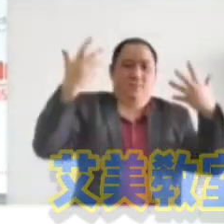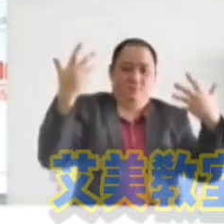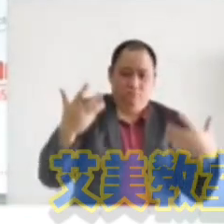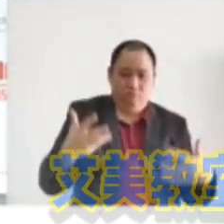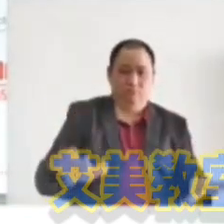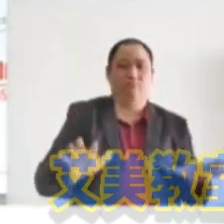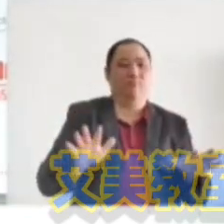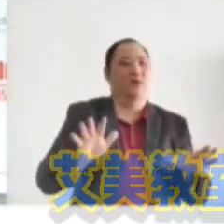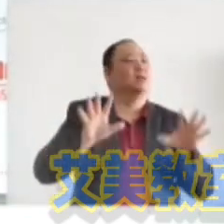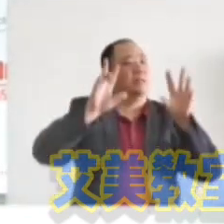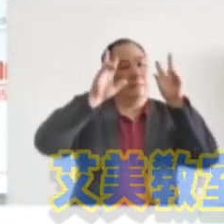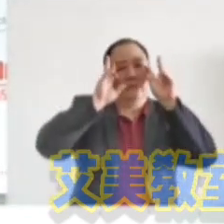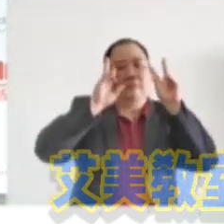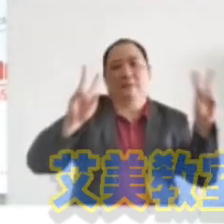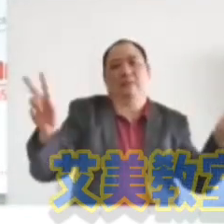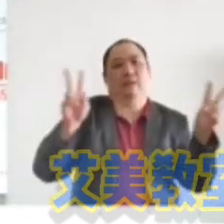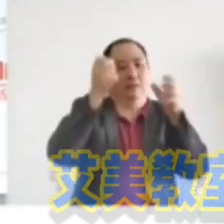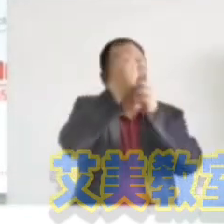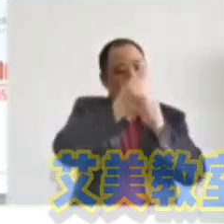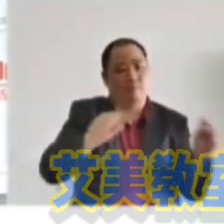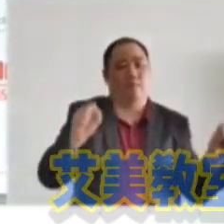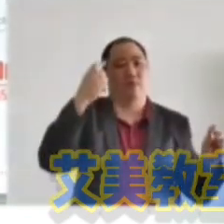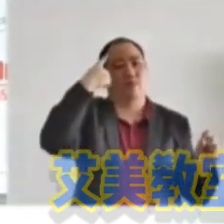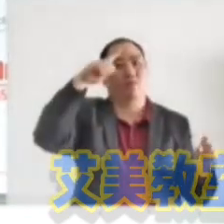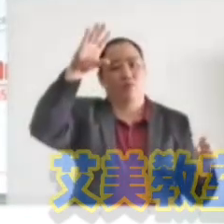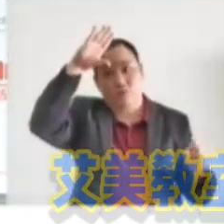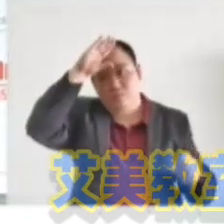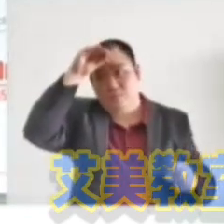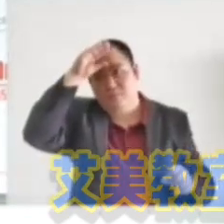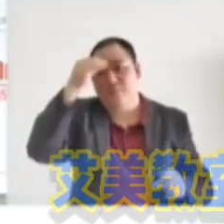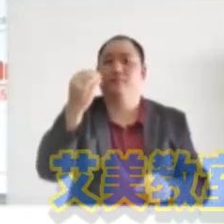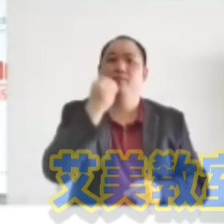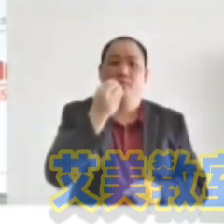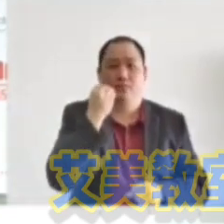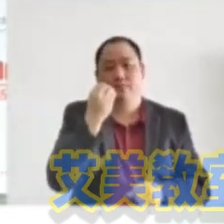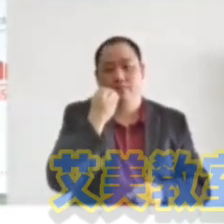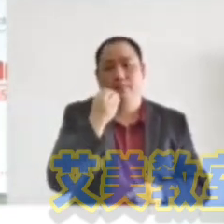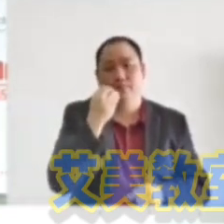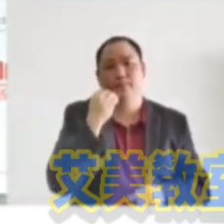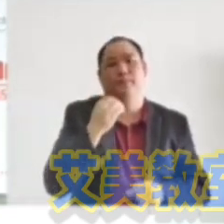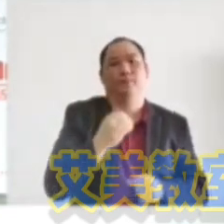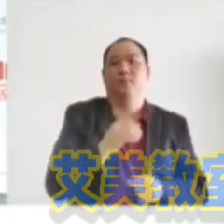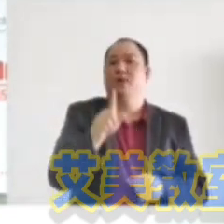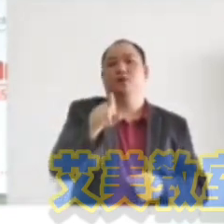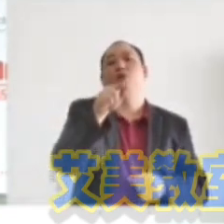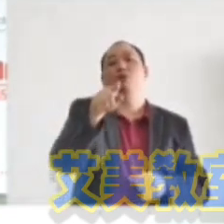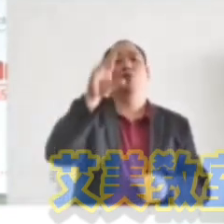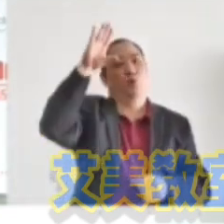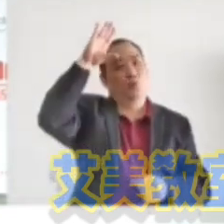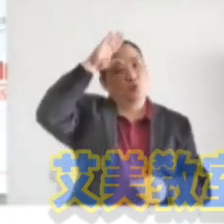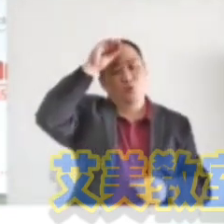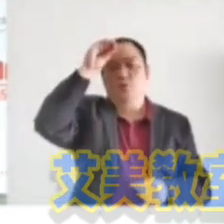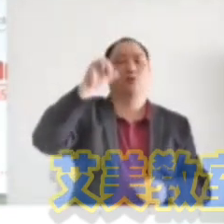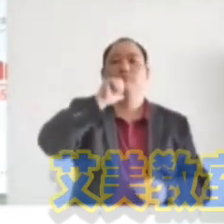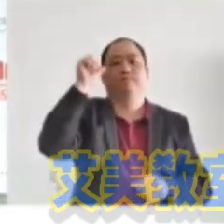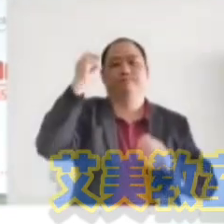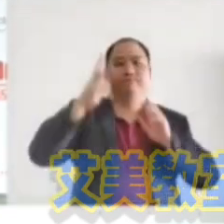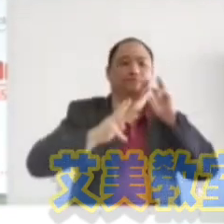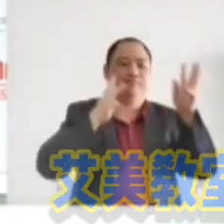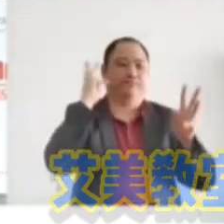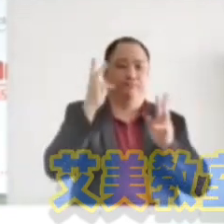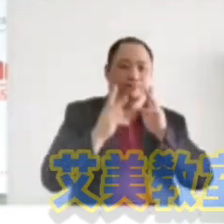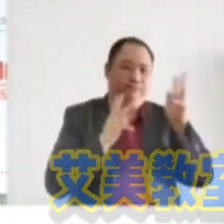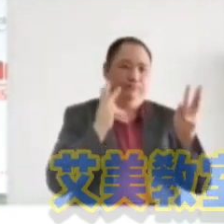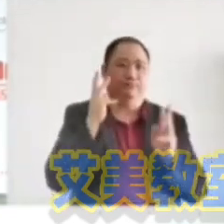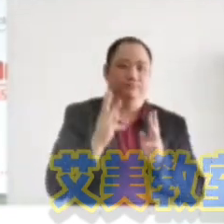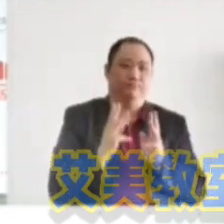吗？所以 那为什么我们这样多种药材里面，这市场上这么多种药材，我